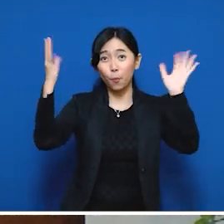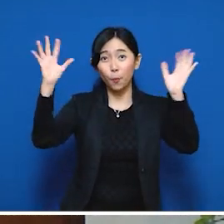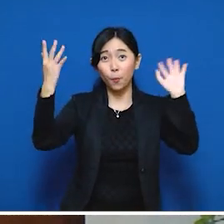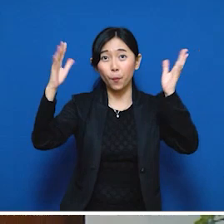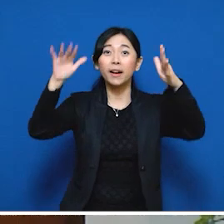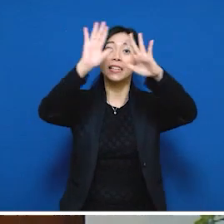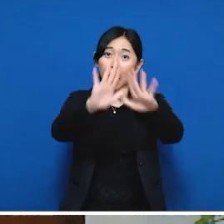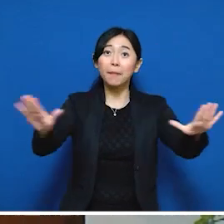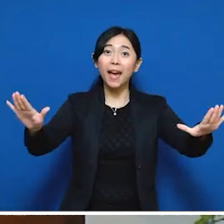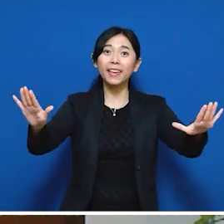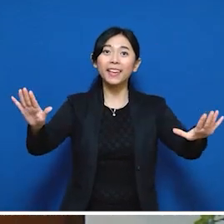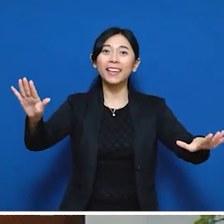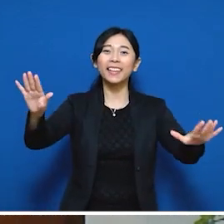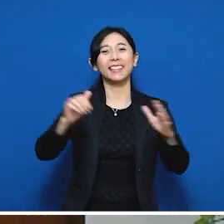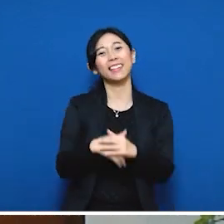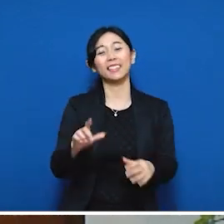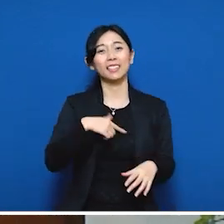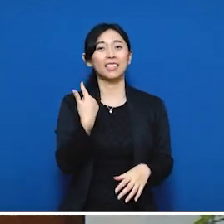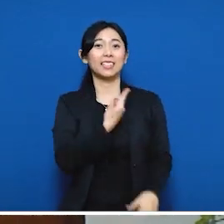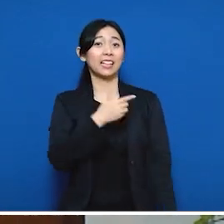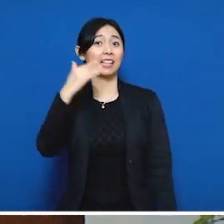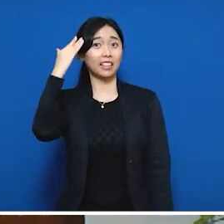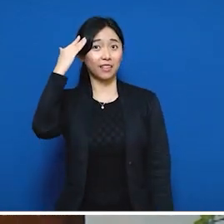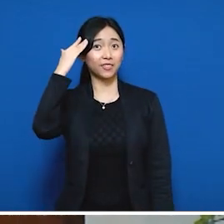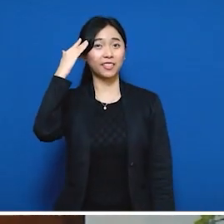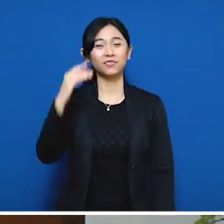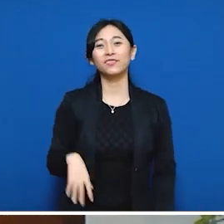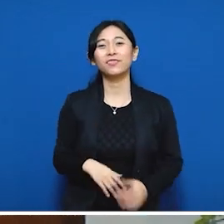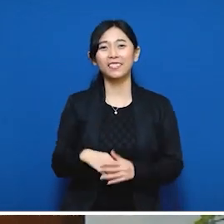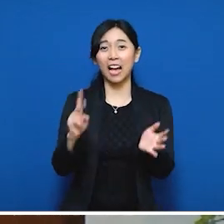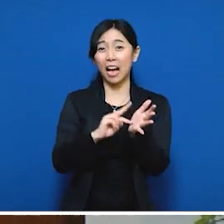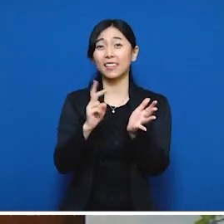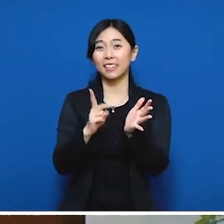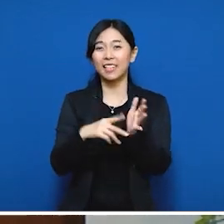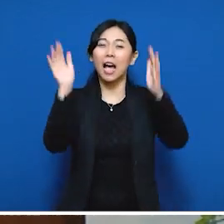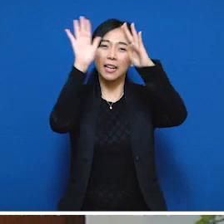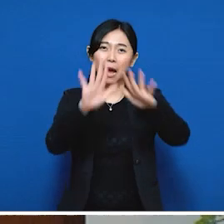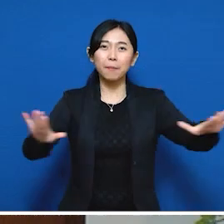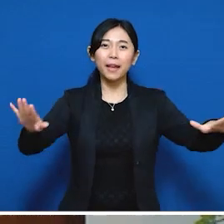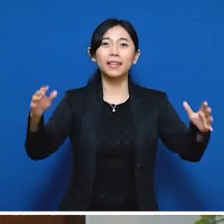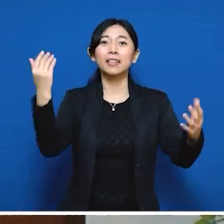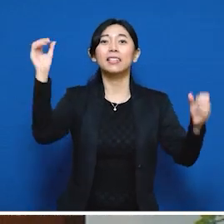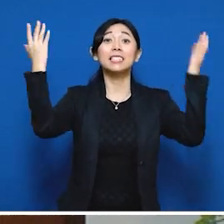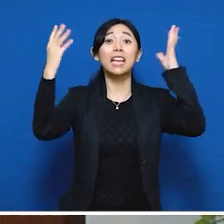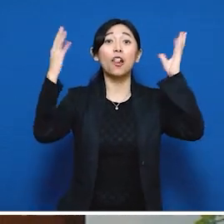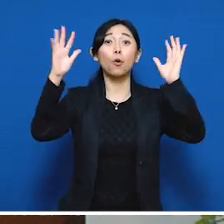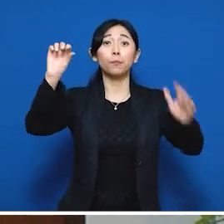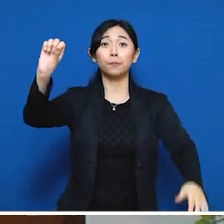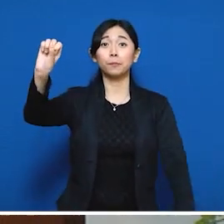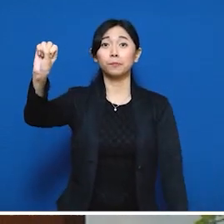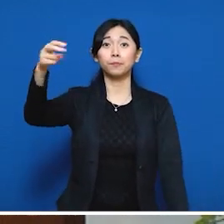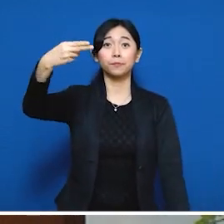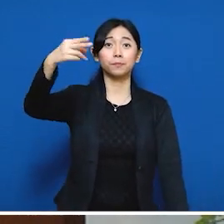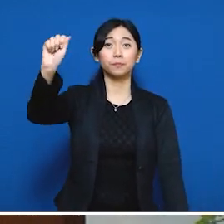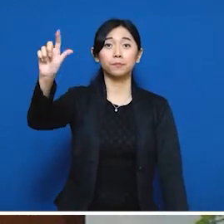Kita memahami kata itu, di dalamnya ada pengertian damai, ada